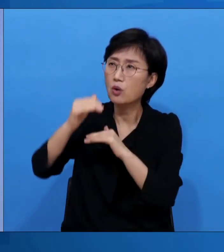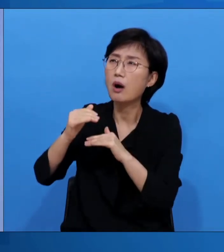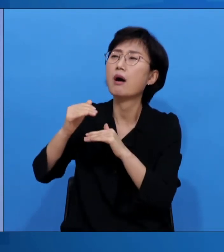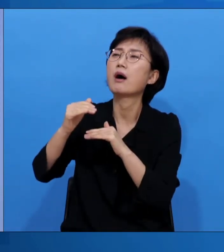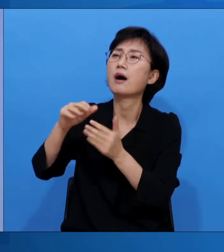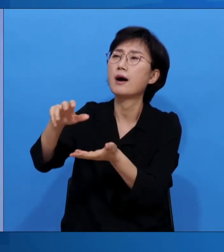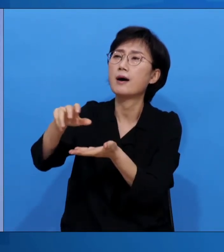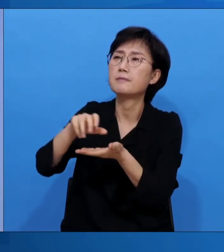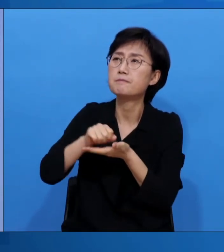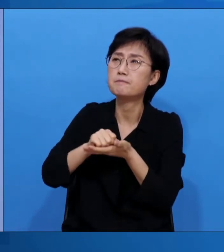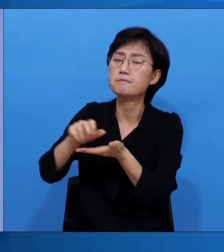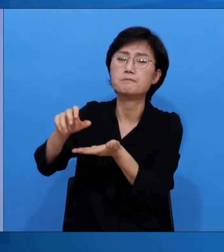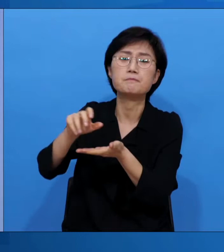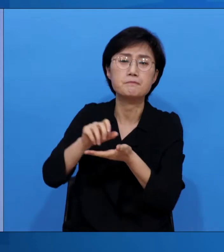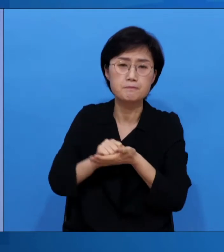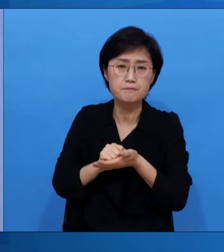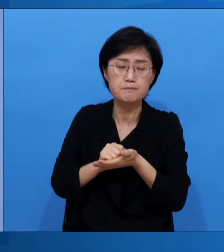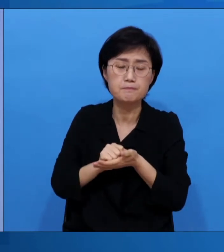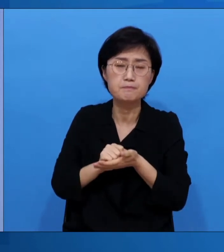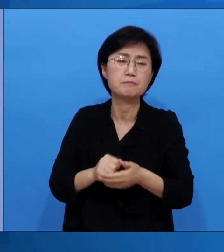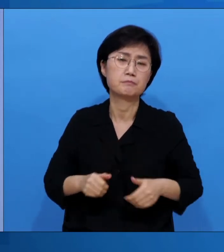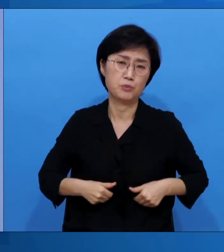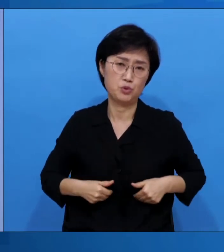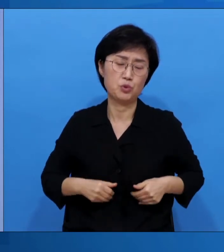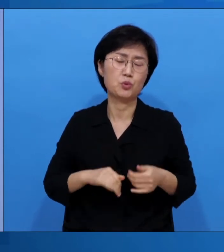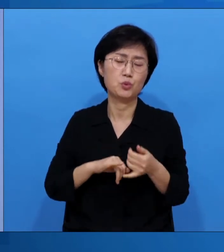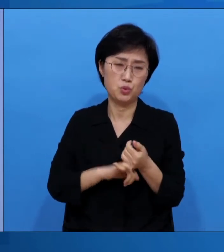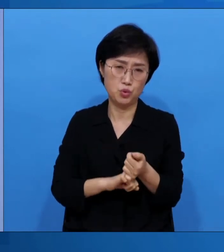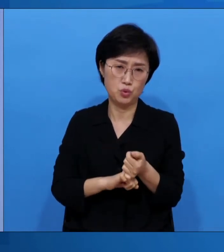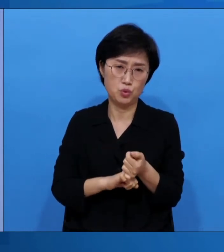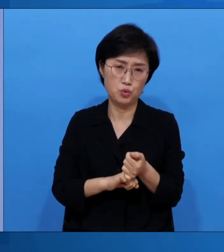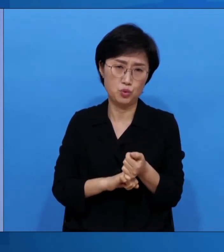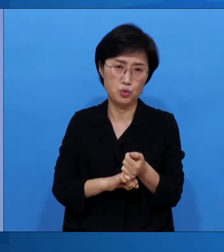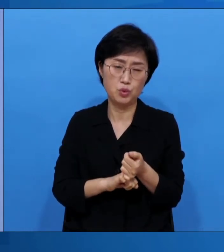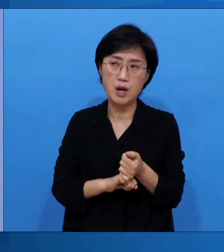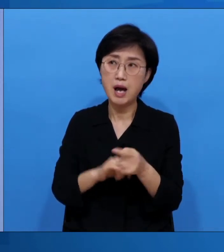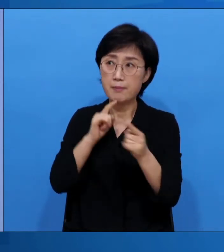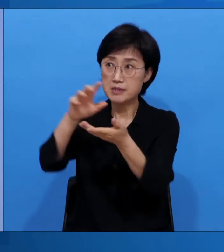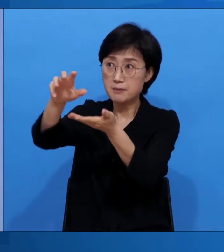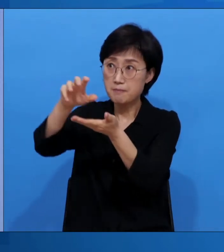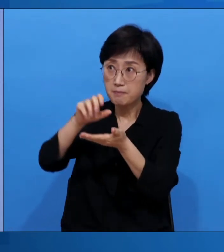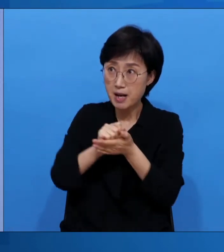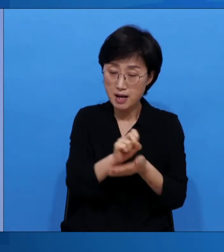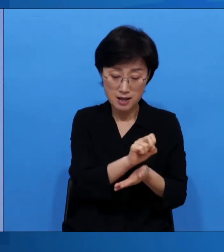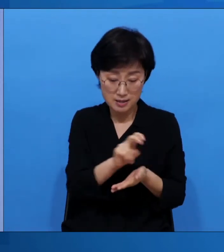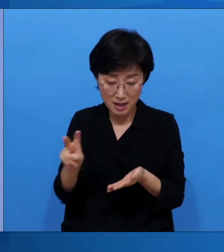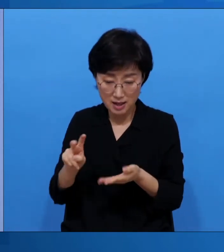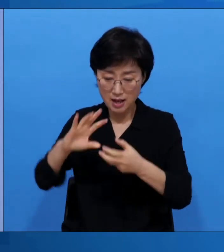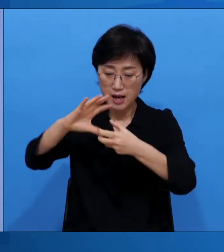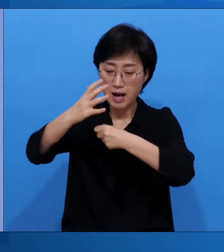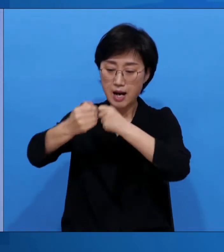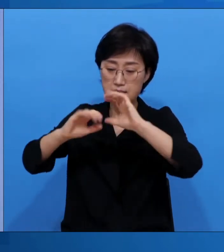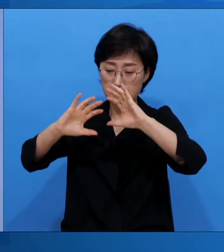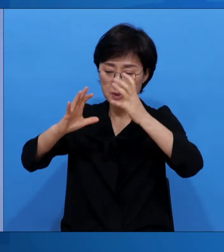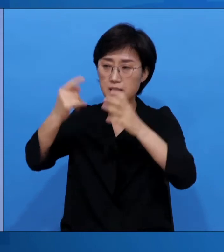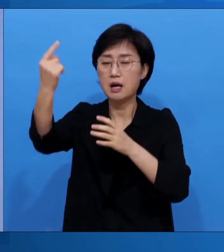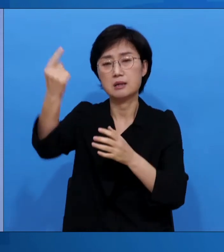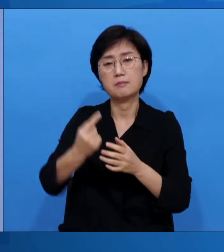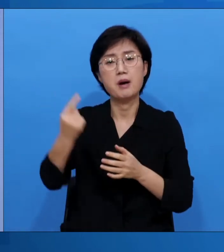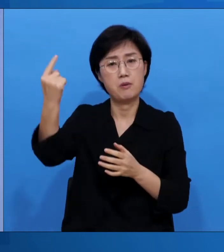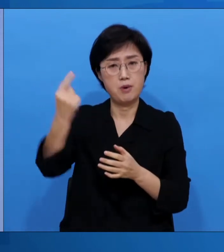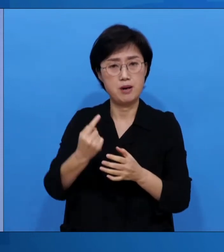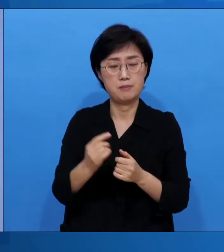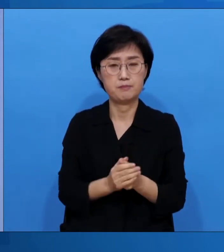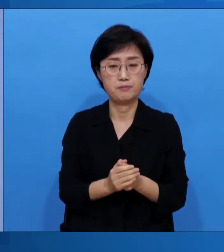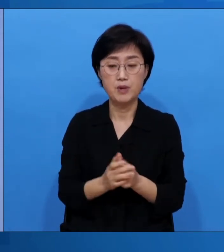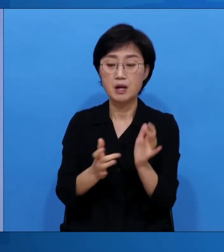하나님의 나라 임하게 돼 있어요. Then the kingdom of God will come upon you. 여러분 뭐 걱정이 많을 겁니다만 하지 마세요. 여러분을 완전히 책임지시겠다고